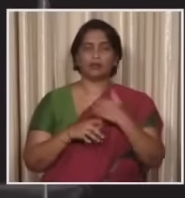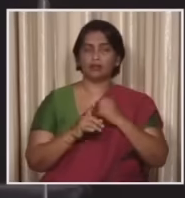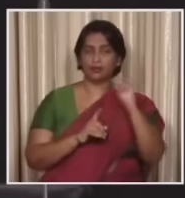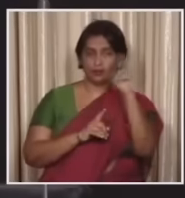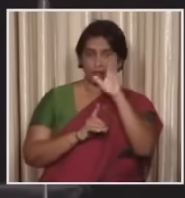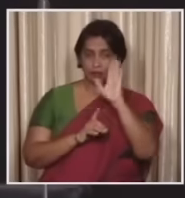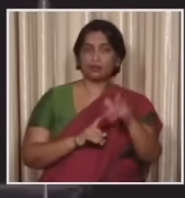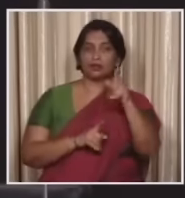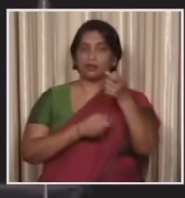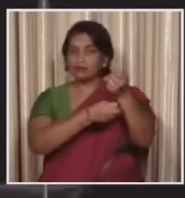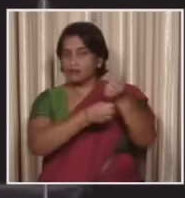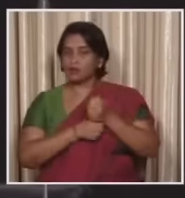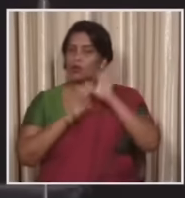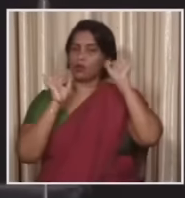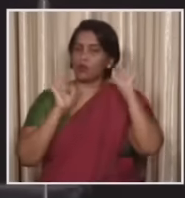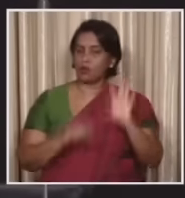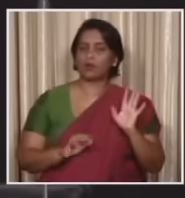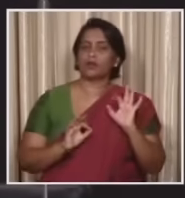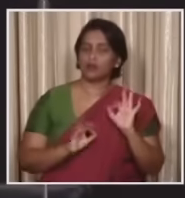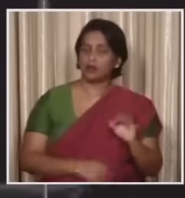ඒ නායකයාගේ කකුලෙන් අදින්නේ නැතුව